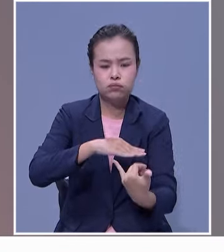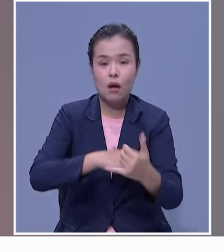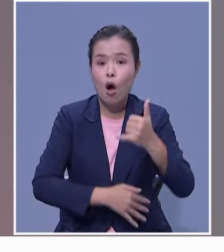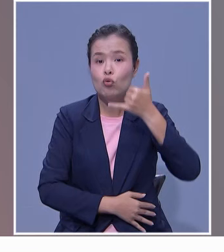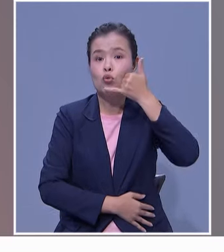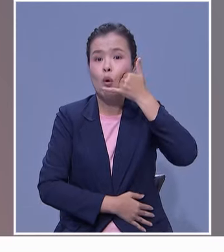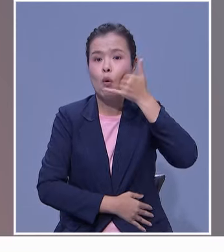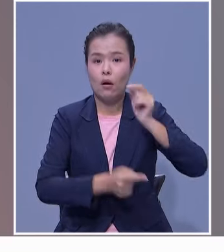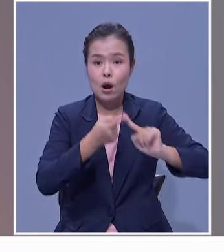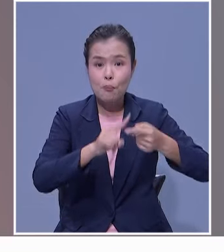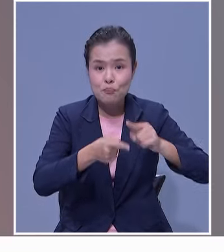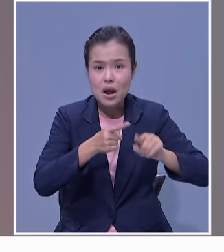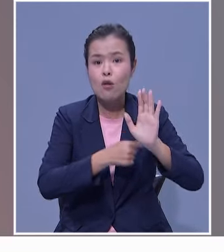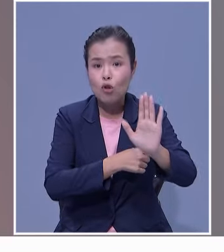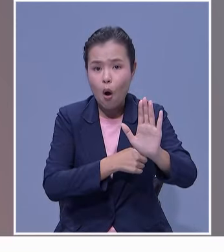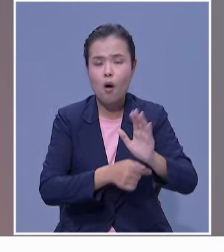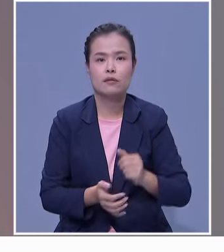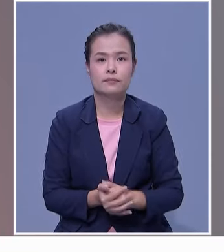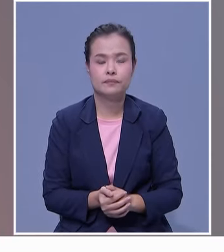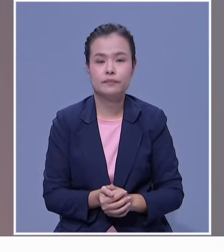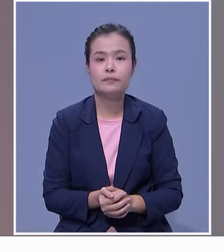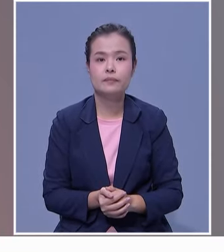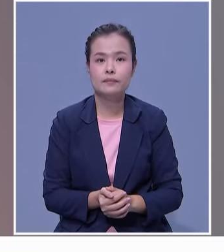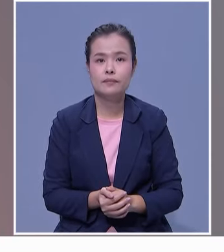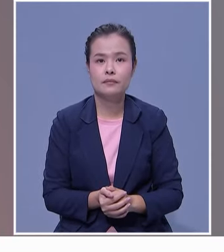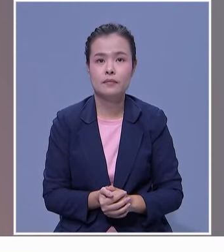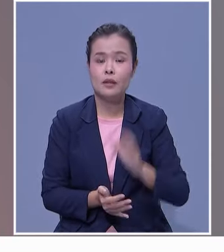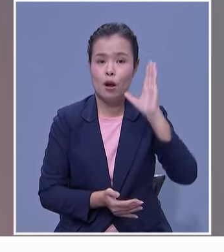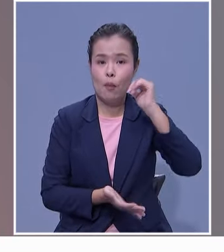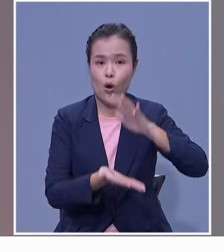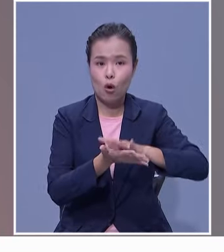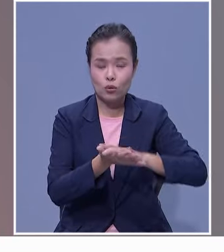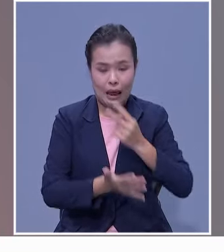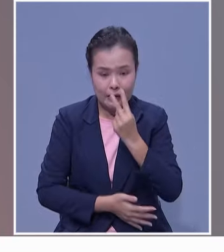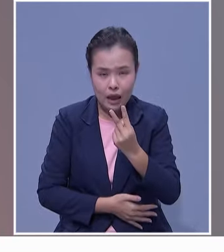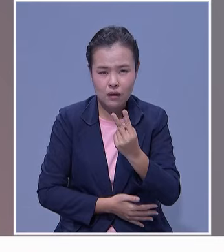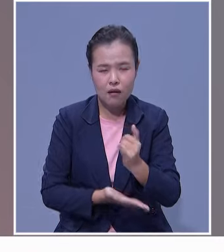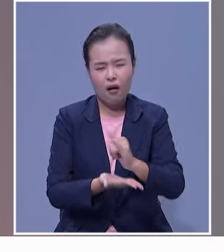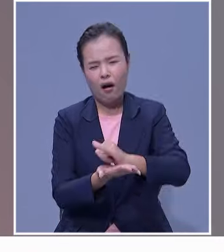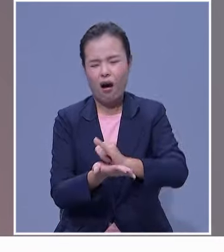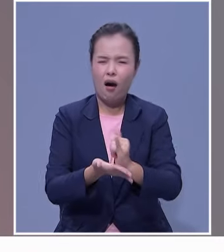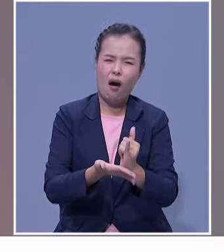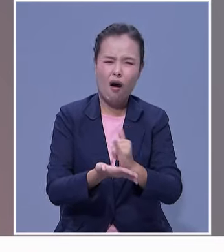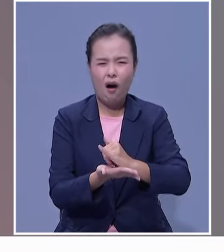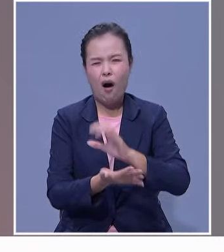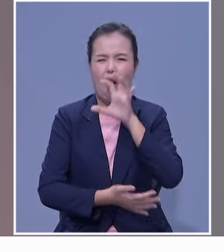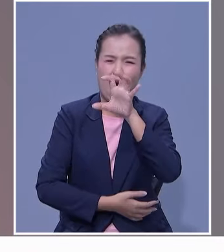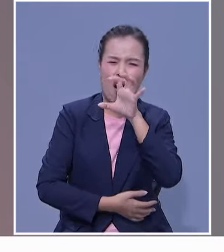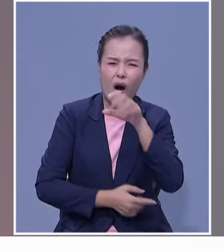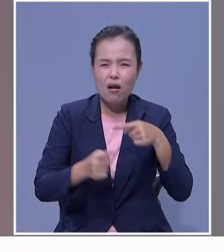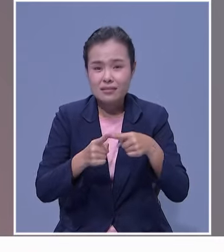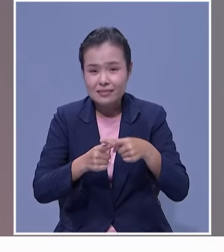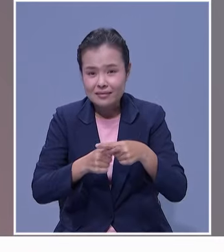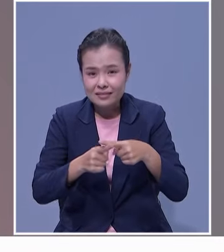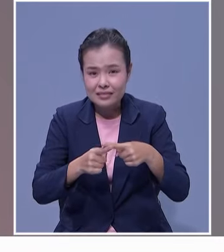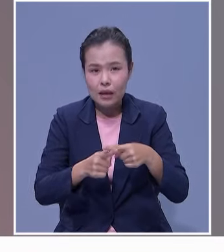อกคุณพ่อคือเพื่อนของน้องเอนะครับพอคุณพ่อไปถึงเนี่ยเห็นน้องเอนอนโอดโอยร้องด้วยความเจ็บปวดอยู่ใต้อาค